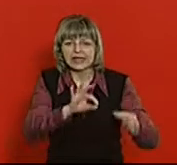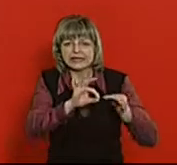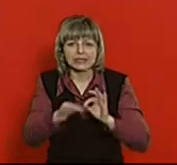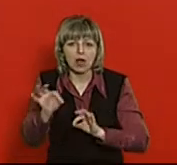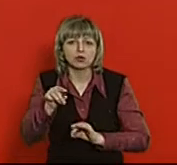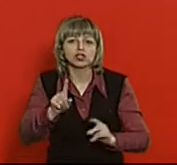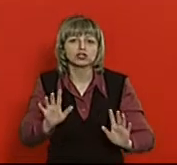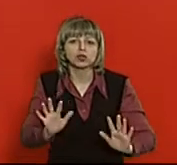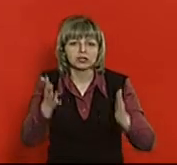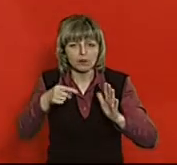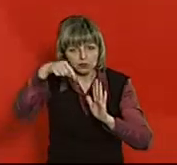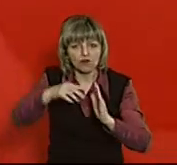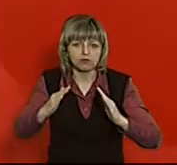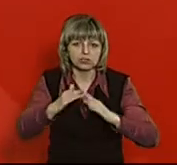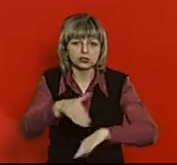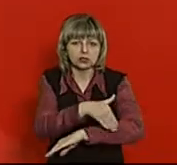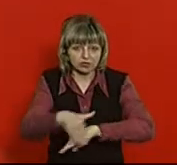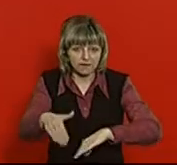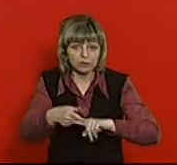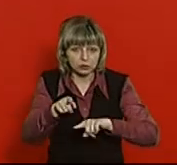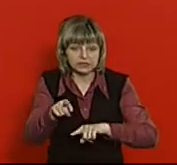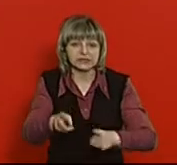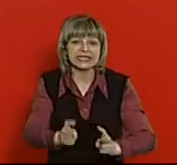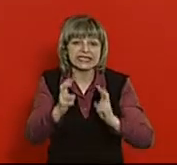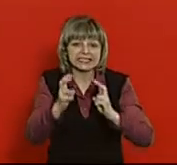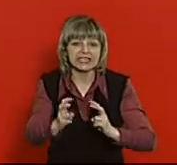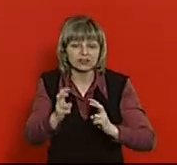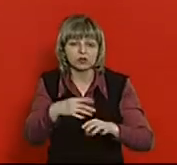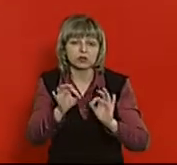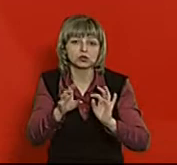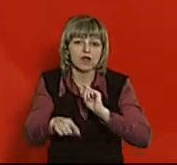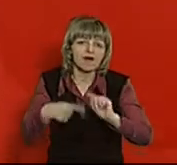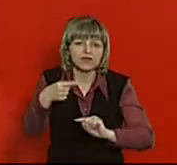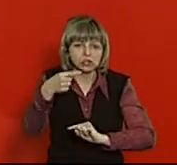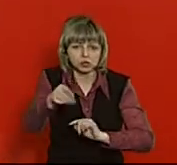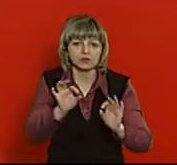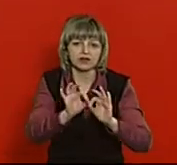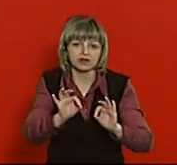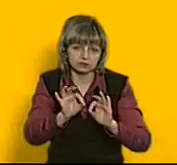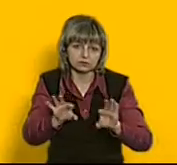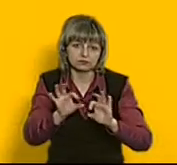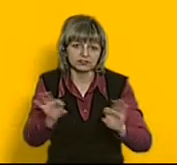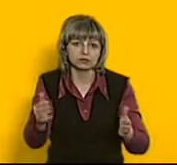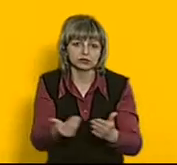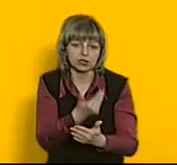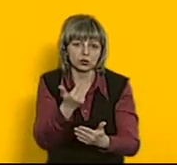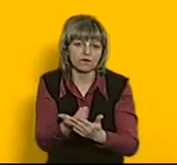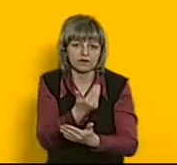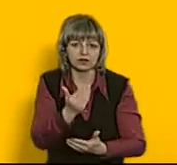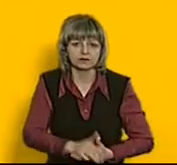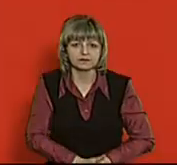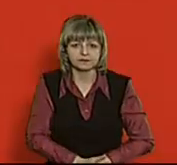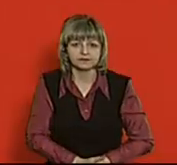Детальніше про те, що трапилося в будинку на вулиці Індустріальній з ліфтом, ми вам розкажемо у наступних випусках новин.